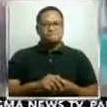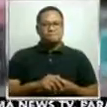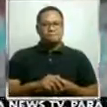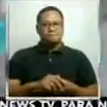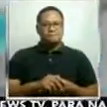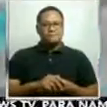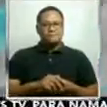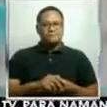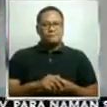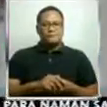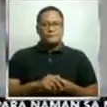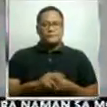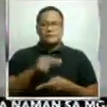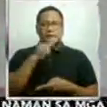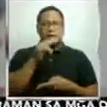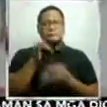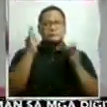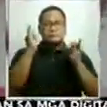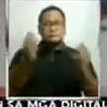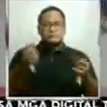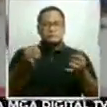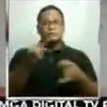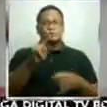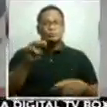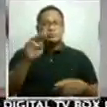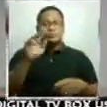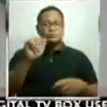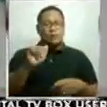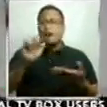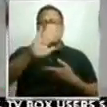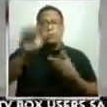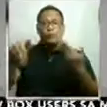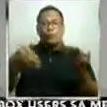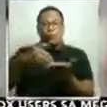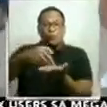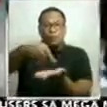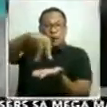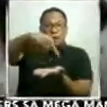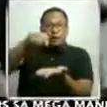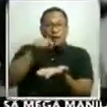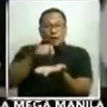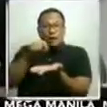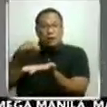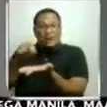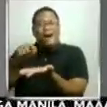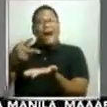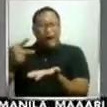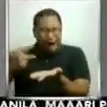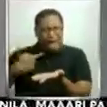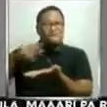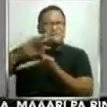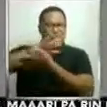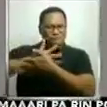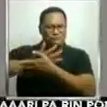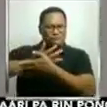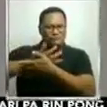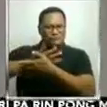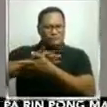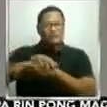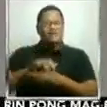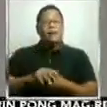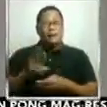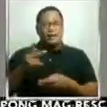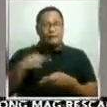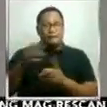Pero di gaya ng ordinaryong Zumba, lahat ng mga sumasayaw, mga pasyenteng may COVID-19. Nasa isang